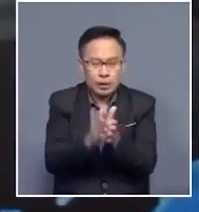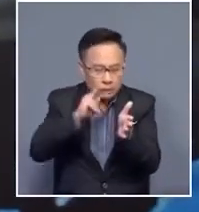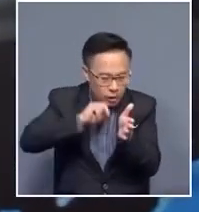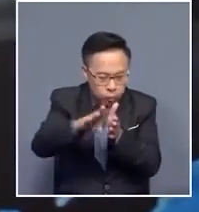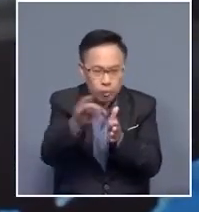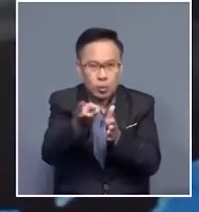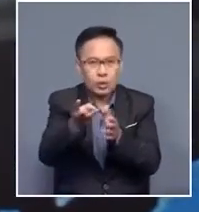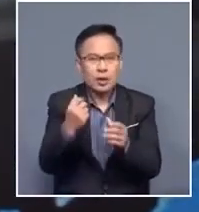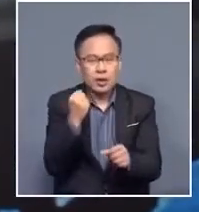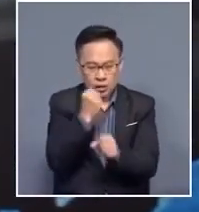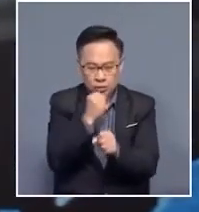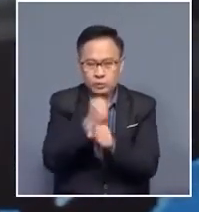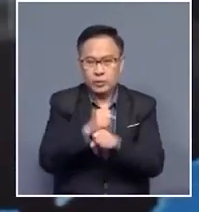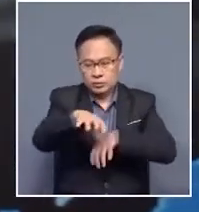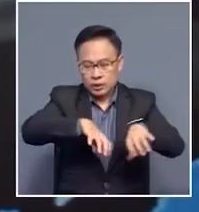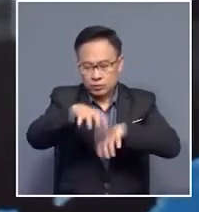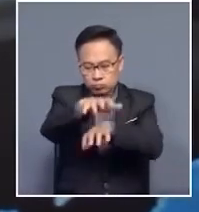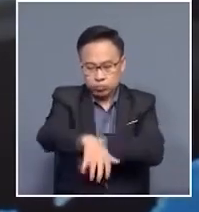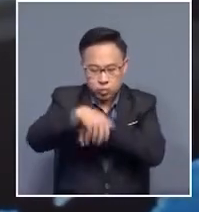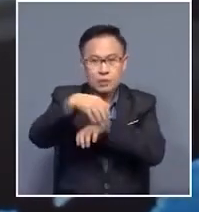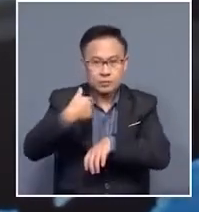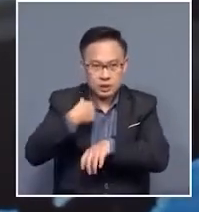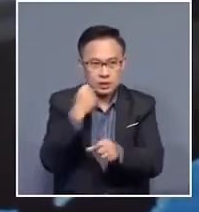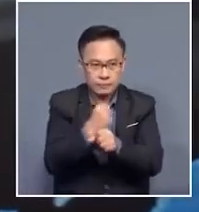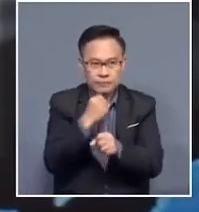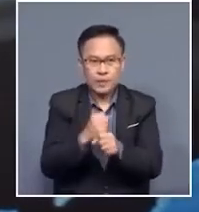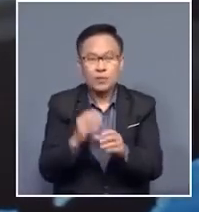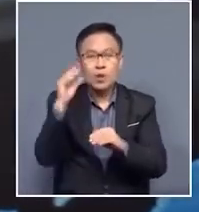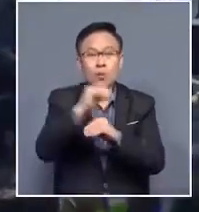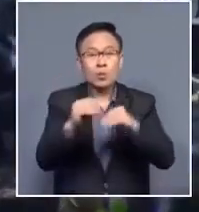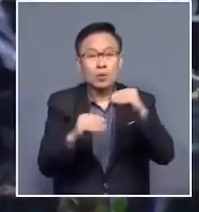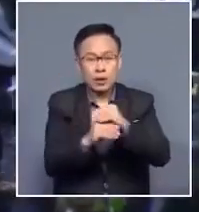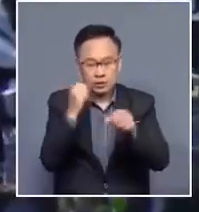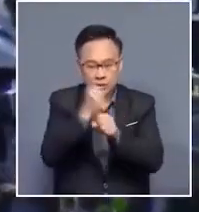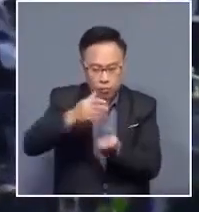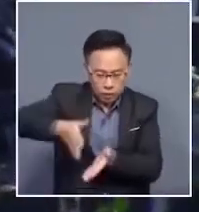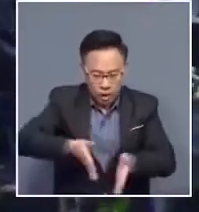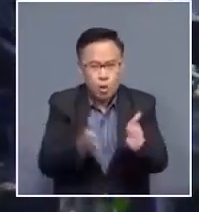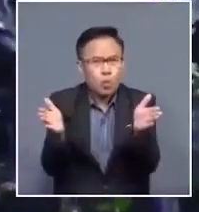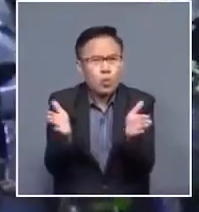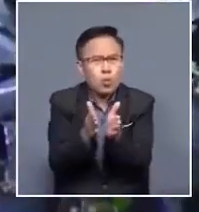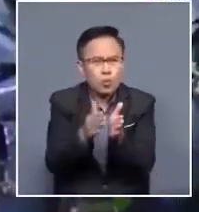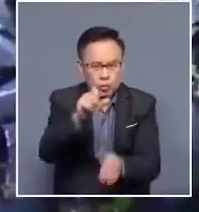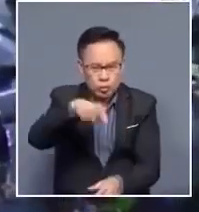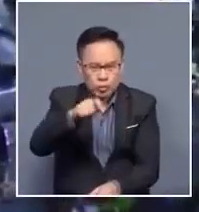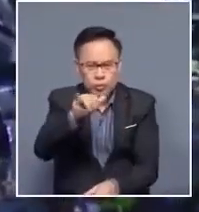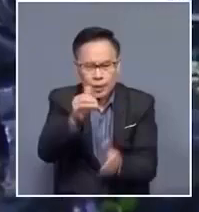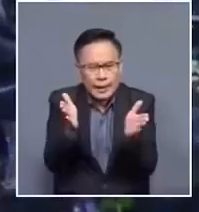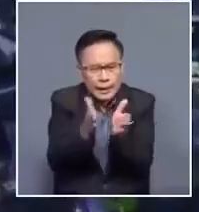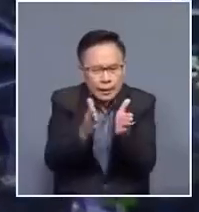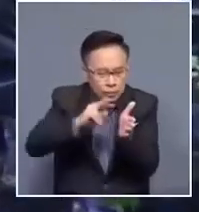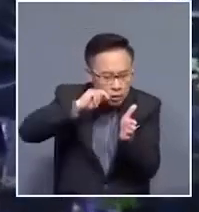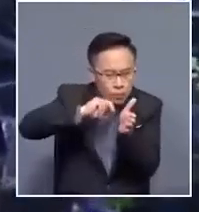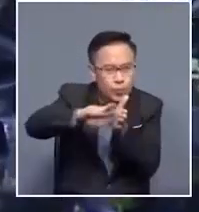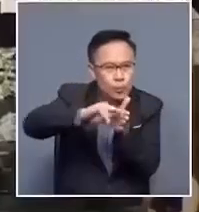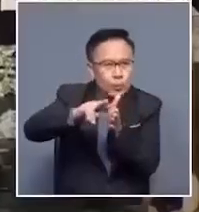ารถบังคับได้ก็มีเลยมีโครงการที่จะทำความสะอาดคูคลองเล็กๆคลองซอยลำรางต่างๆอยู่ในเขตพื้นที่ต่าง